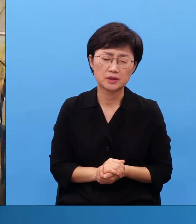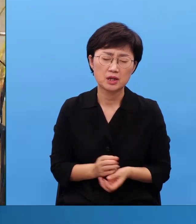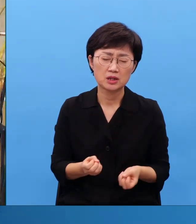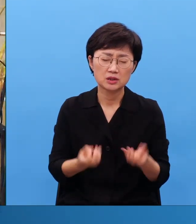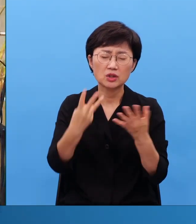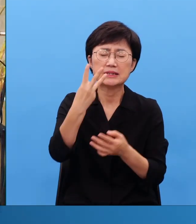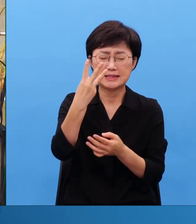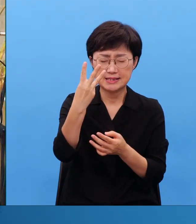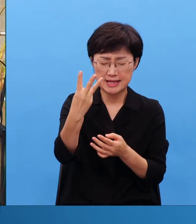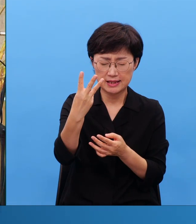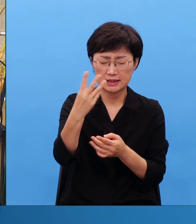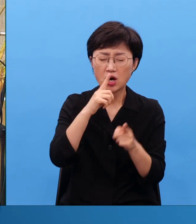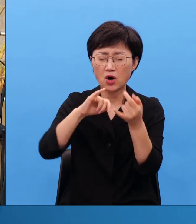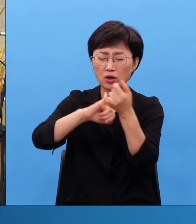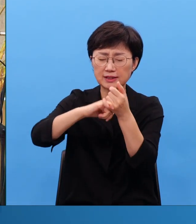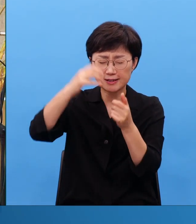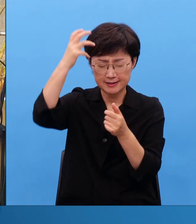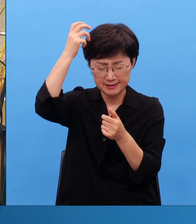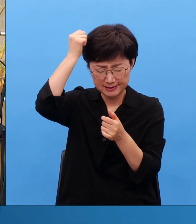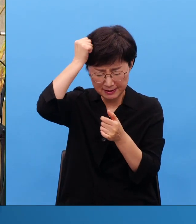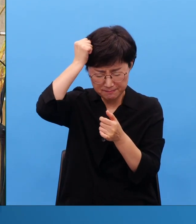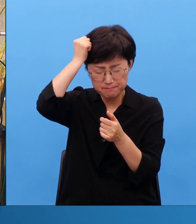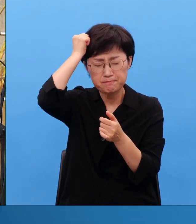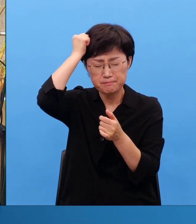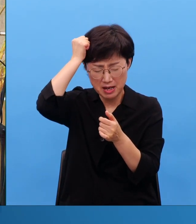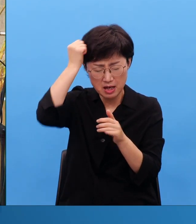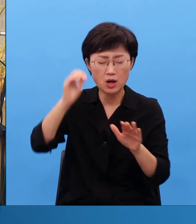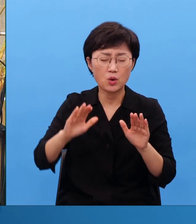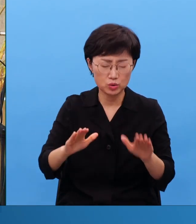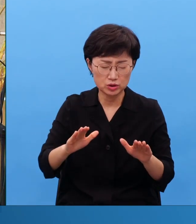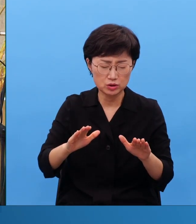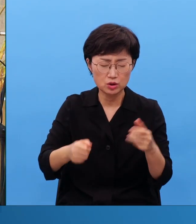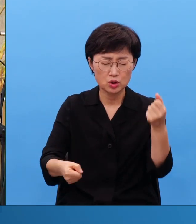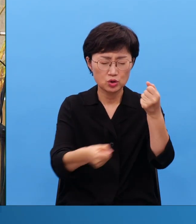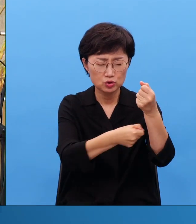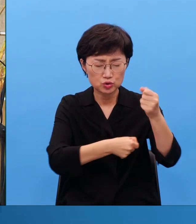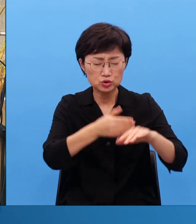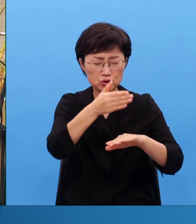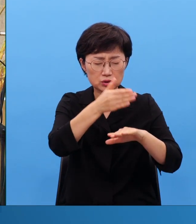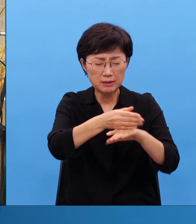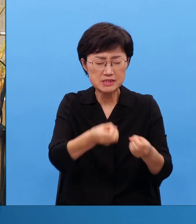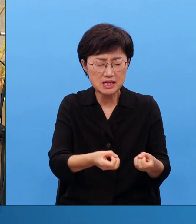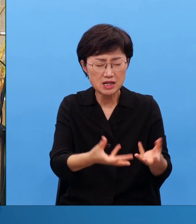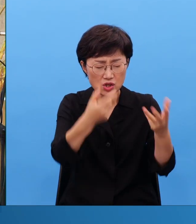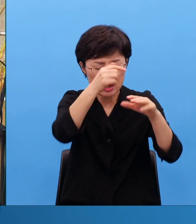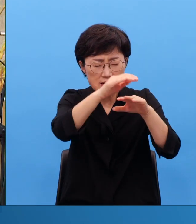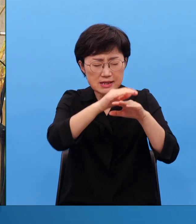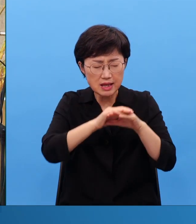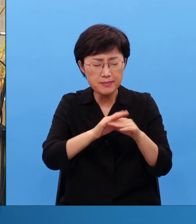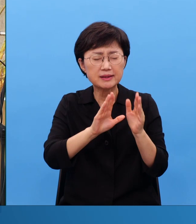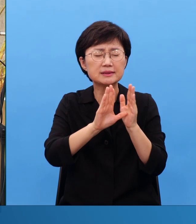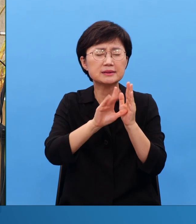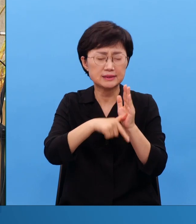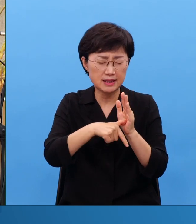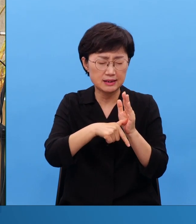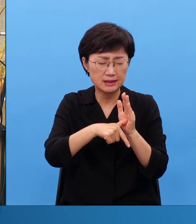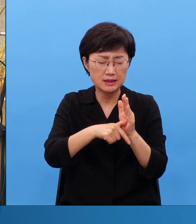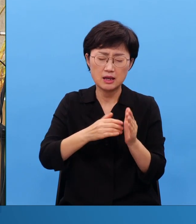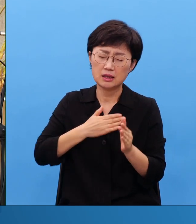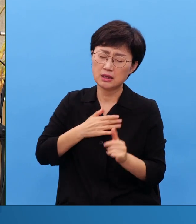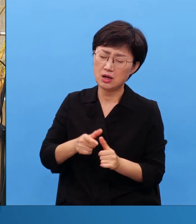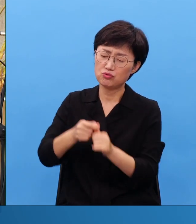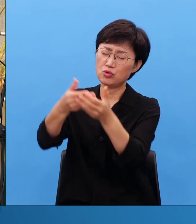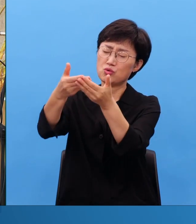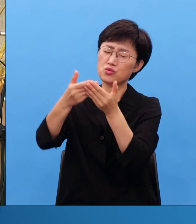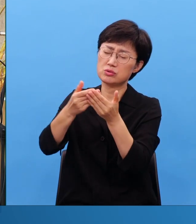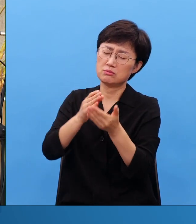언약을 항상 붙잡게 하시며 오늘 추수감사절 예배가 구원에 대한 진정한 감사가 회복되는 시간 되게 해 주옵소서. May we